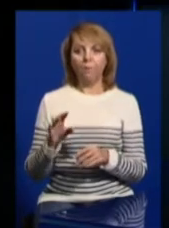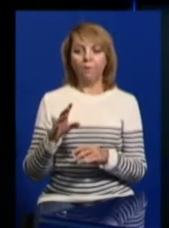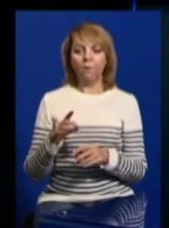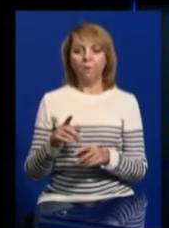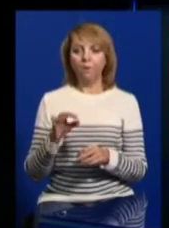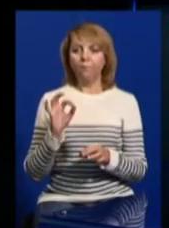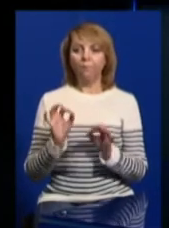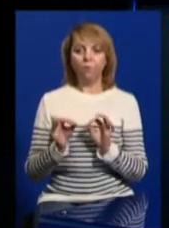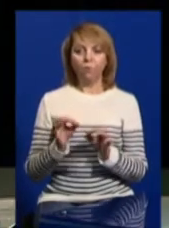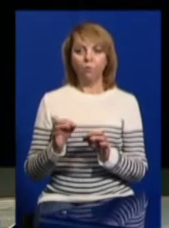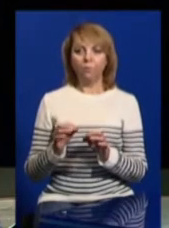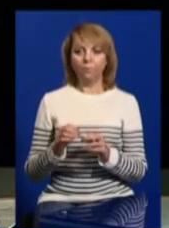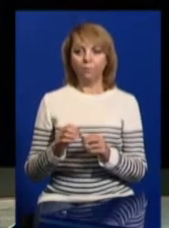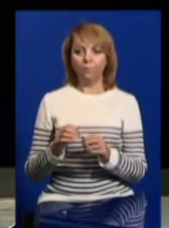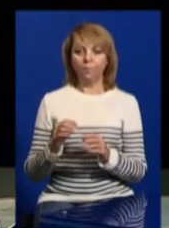виключно